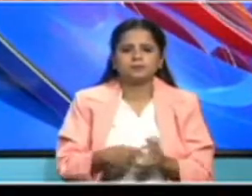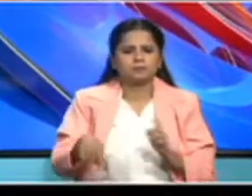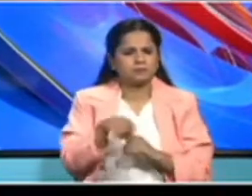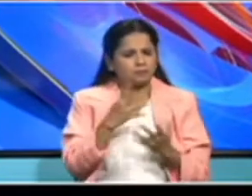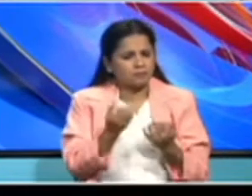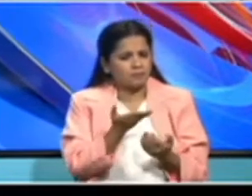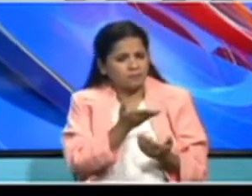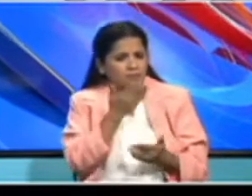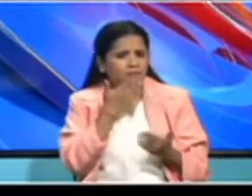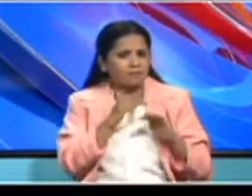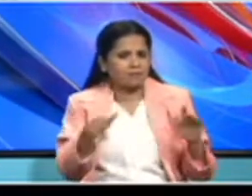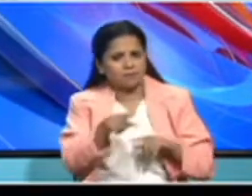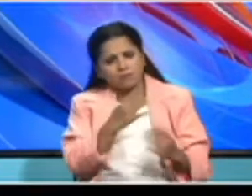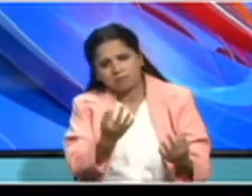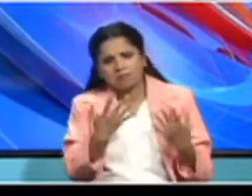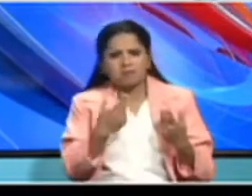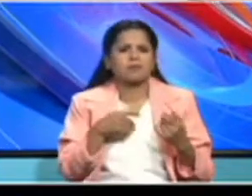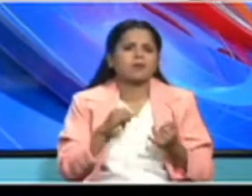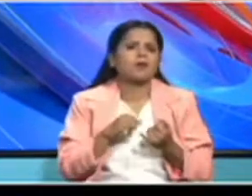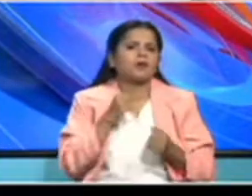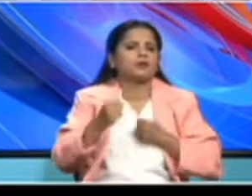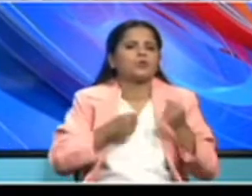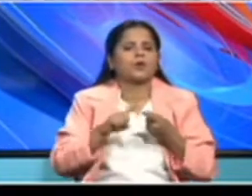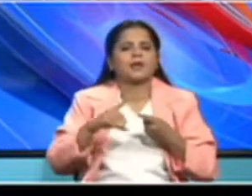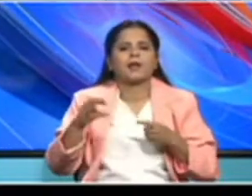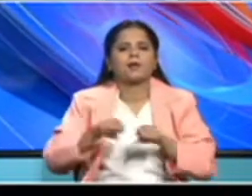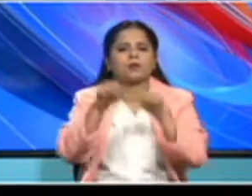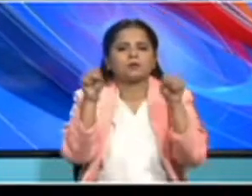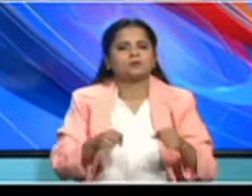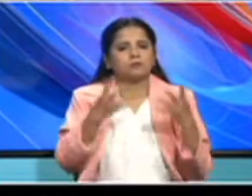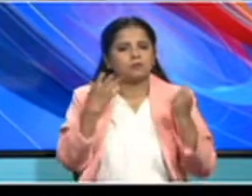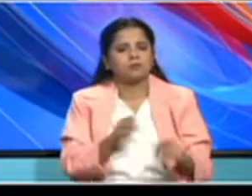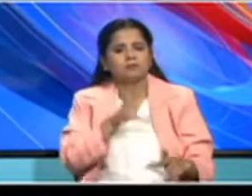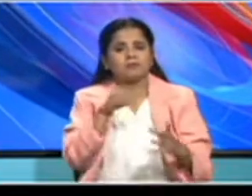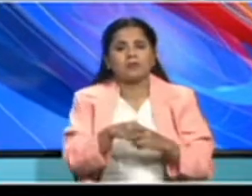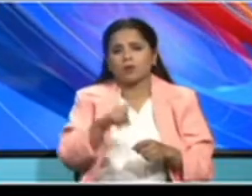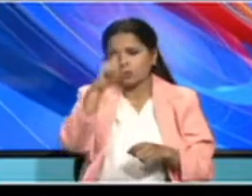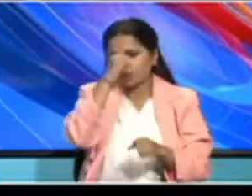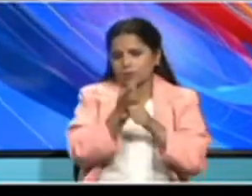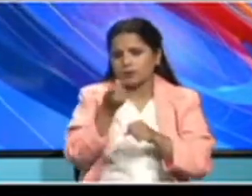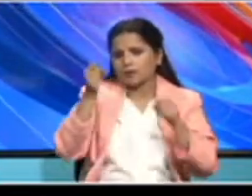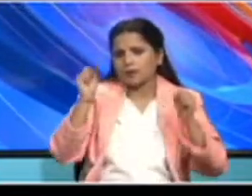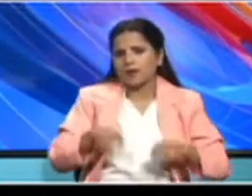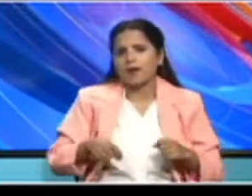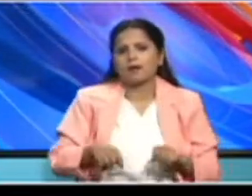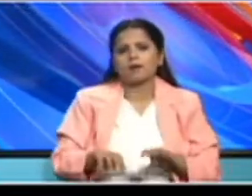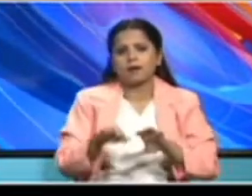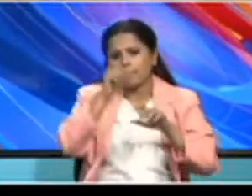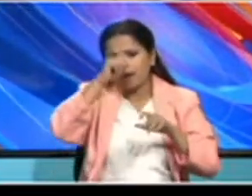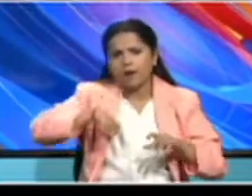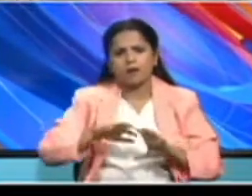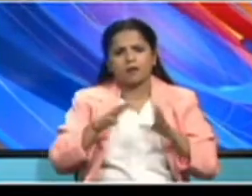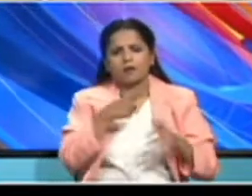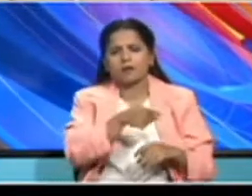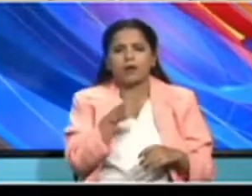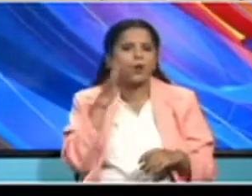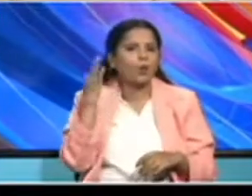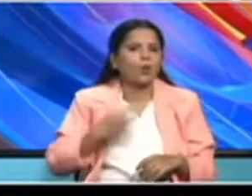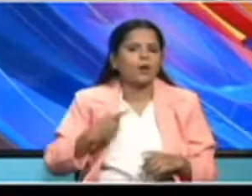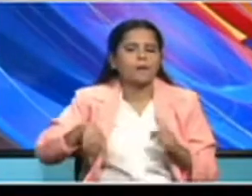वो बने स्पोर्ट्स इकोसिस्टम का हिस्सा और गुजरात को बनाया जा सके भारत का स्पोर्टिंग पावर